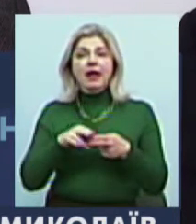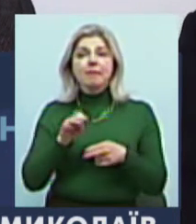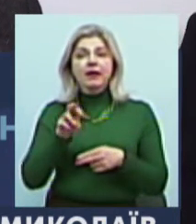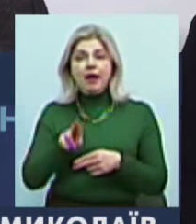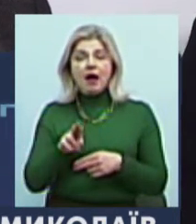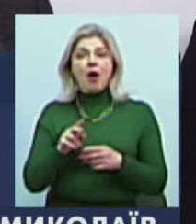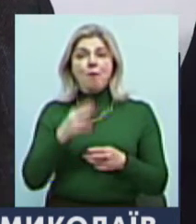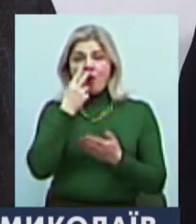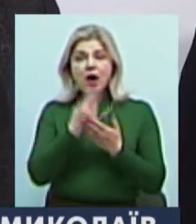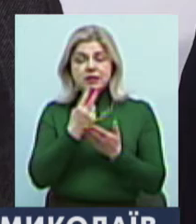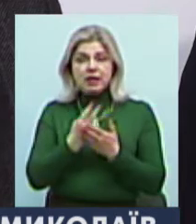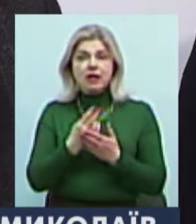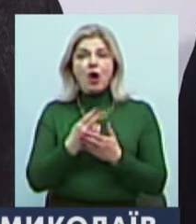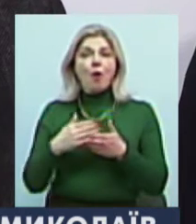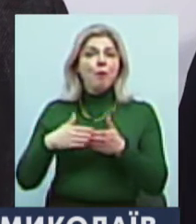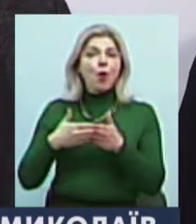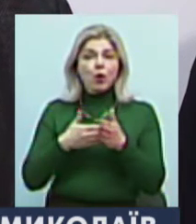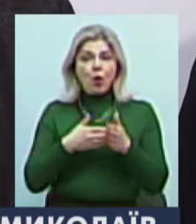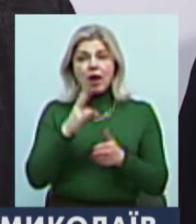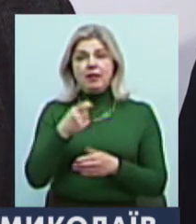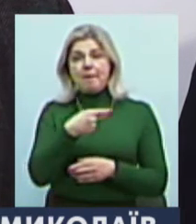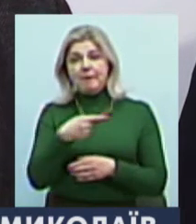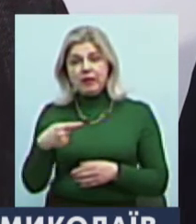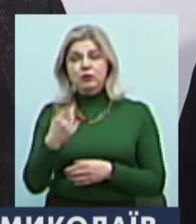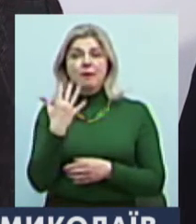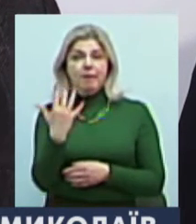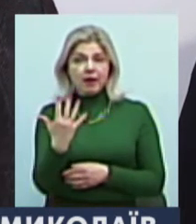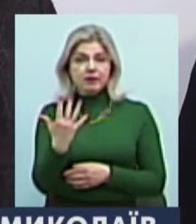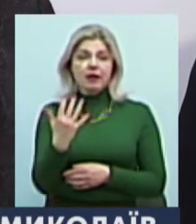не перевищує порога на мінус